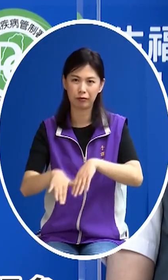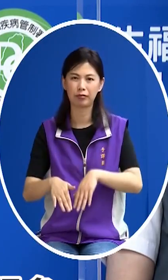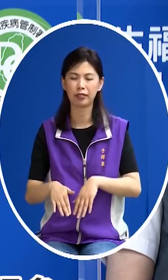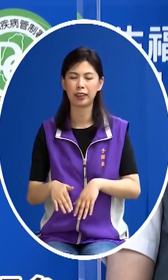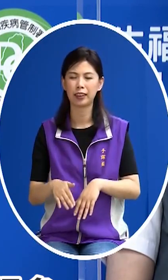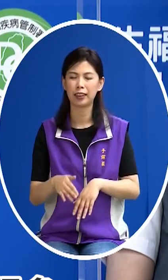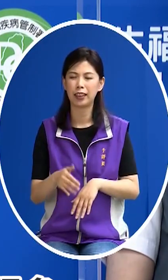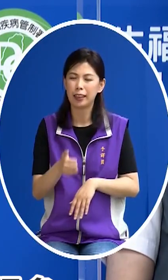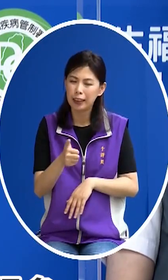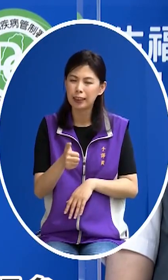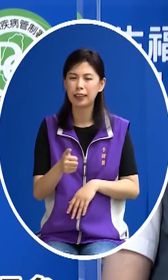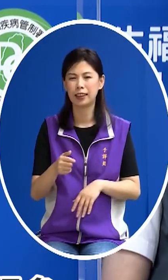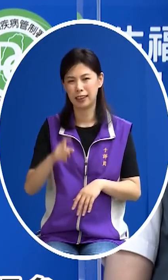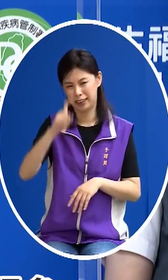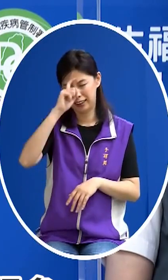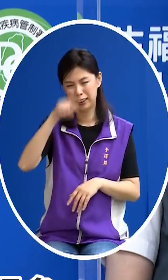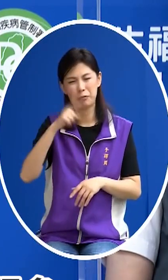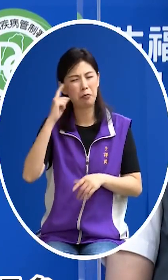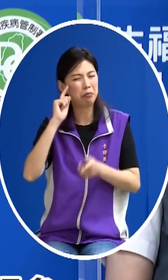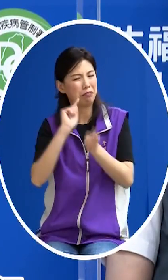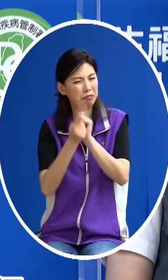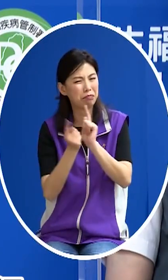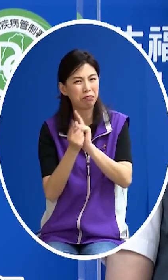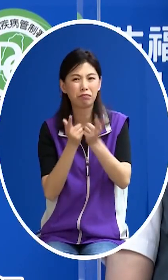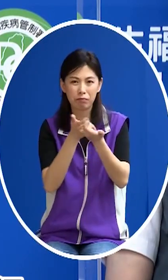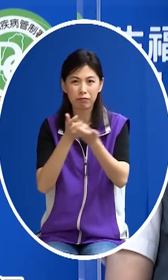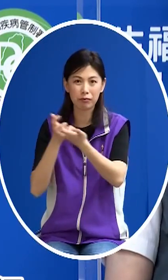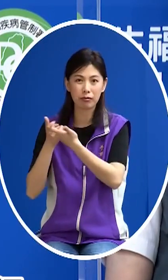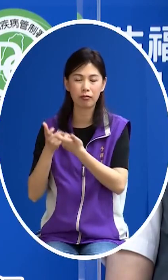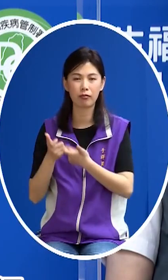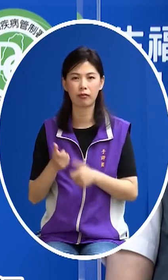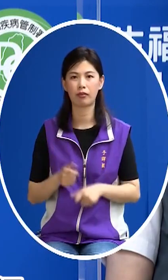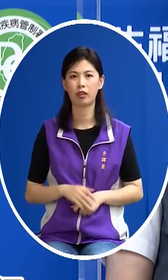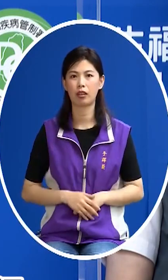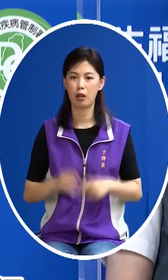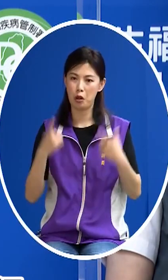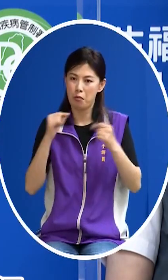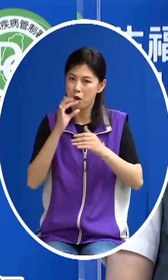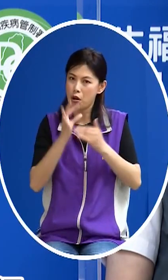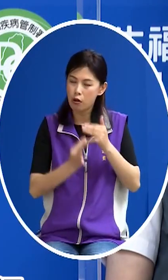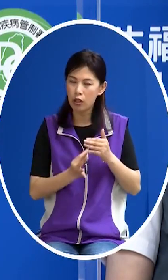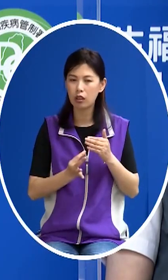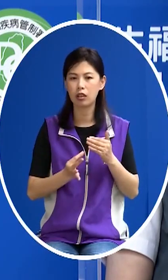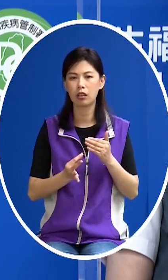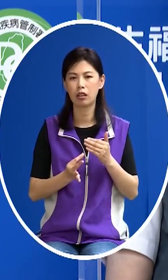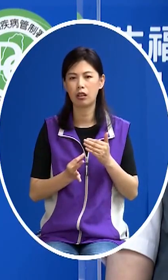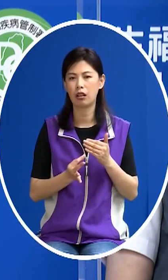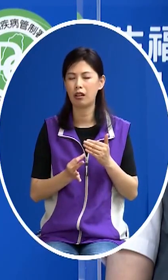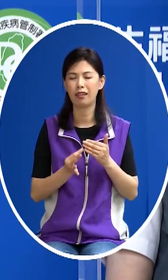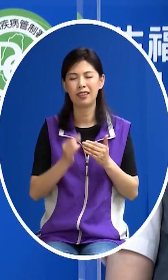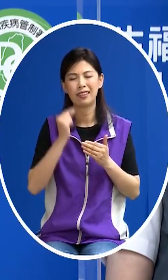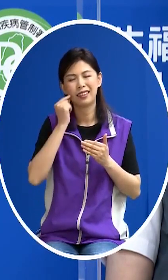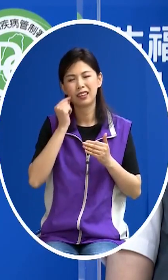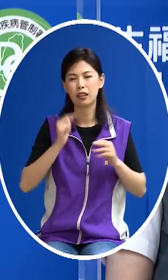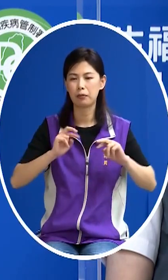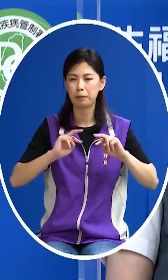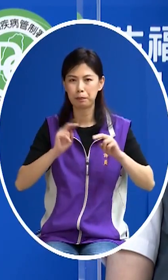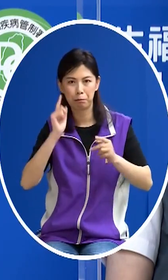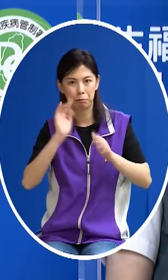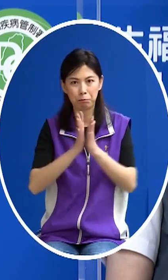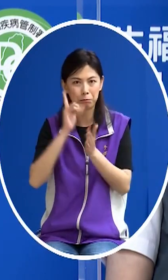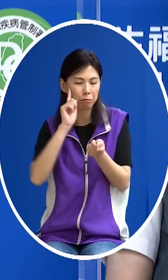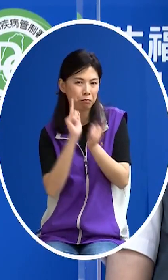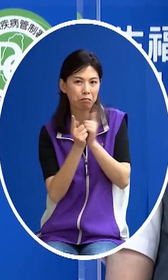说临机应变的事情很多，那当然跟本来的常规这样子运行一定会增加大家很多的困